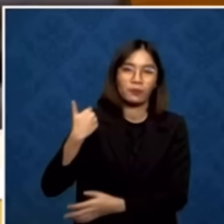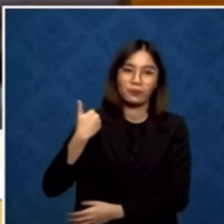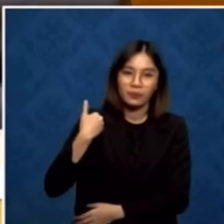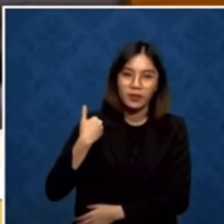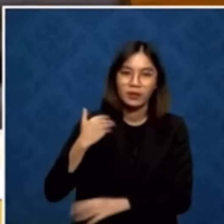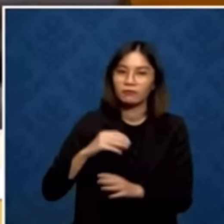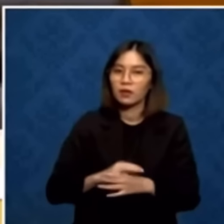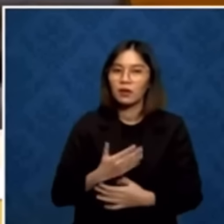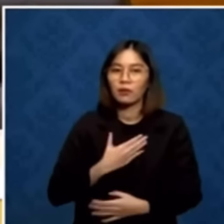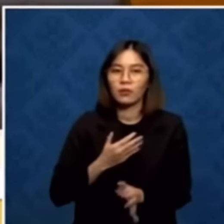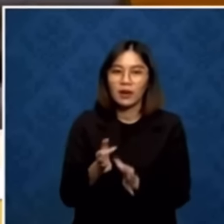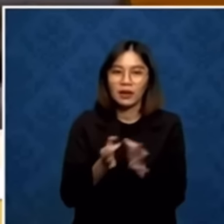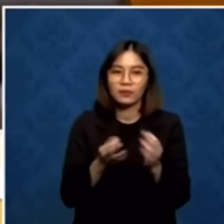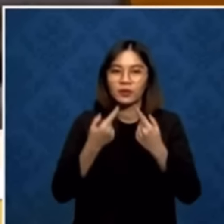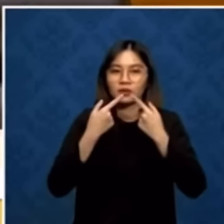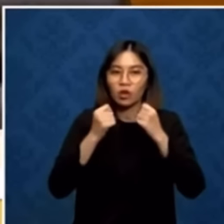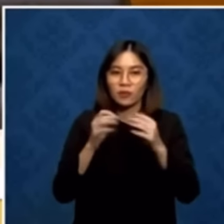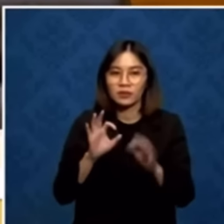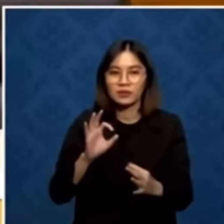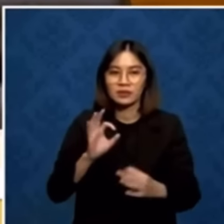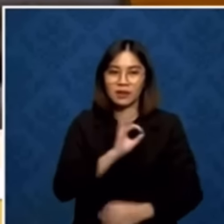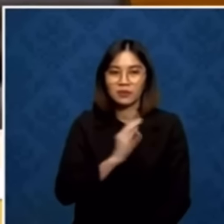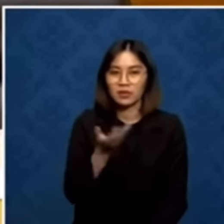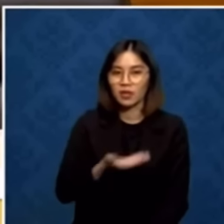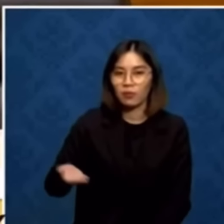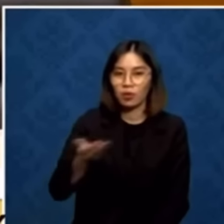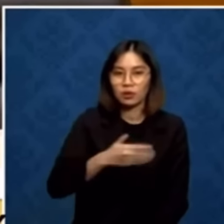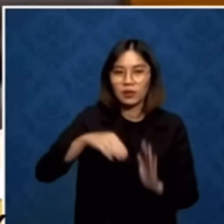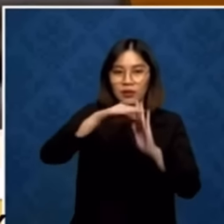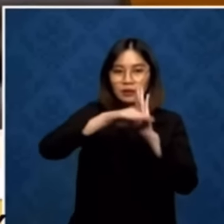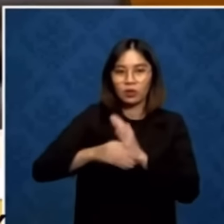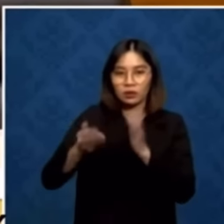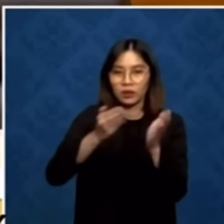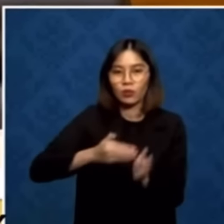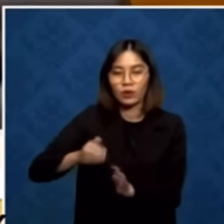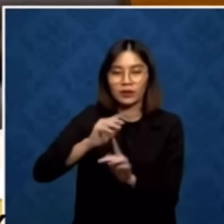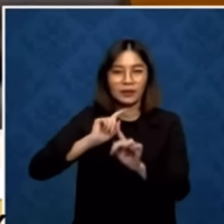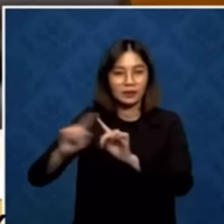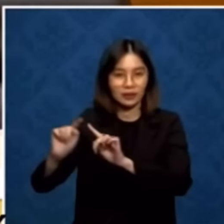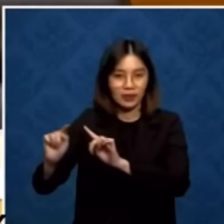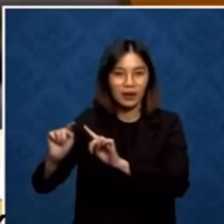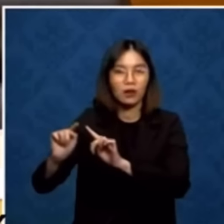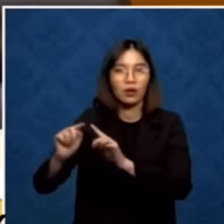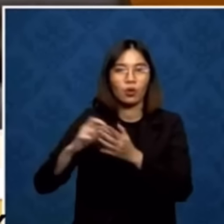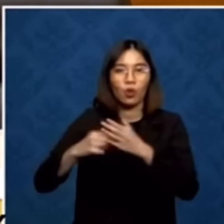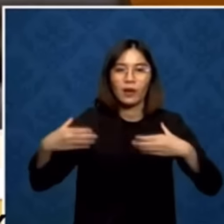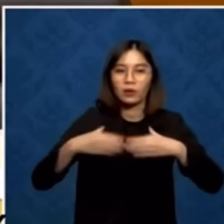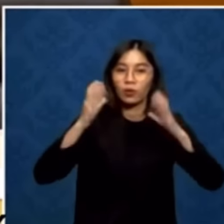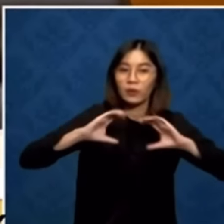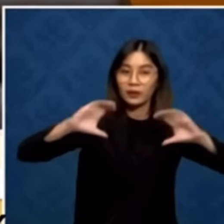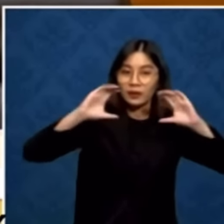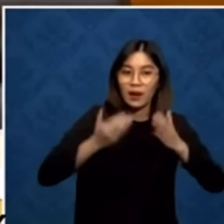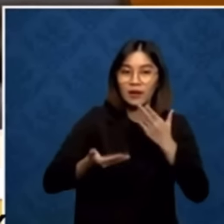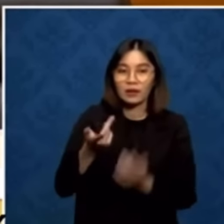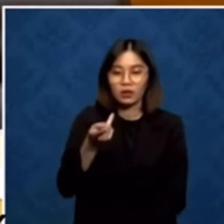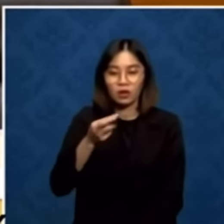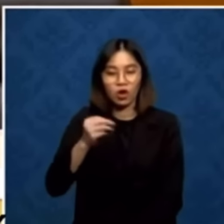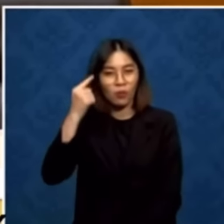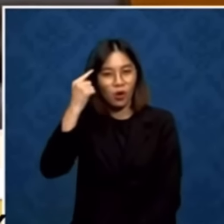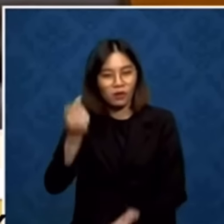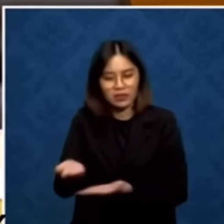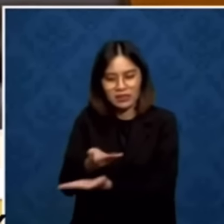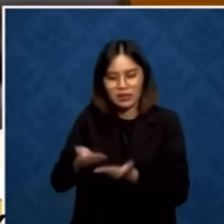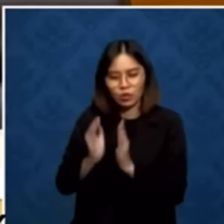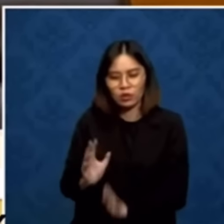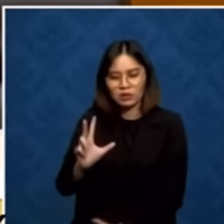ซึ่งผมก็ต้องเรียนต่อท่านสมาชิกทุกท่านว่ากระบวนการที่ทำเนี่ยนะครับมันไม่ใช่รัฐบาลหรือครม.นั่งคิดกัน3คน5คน